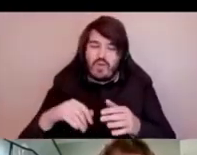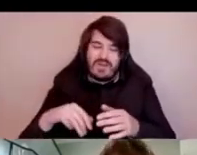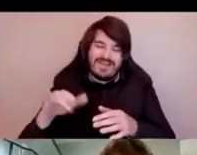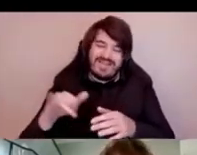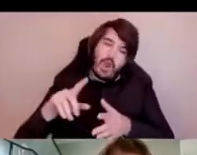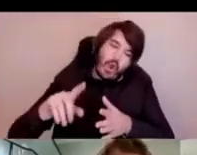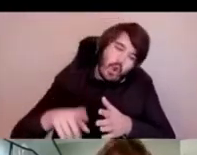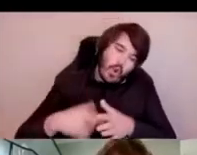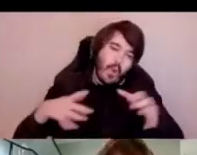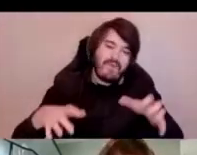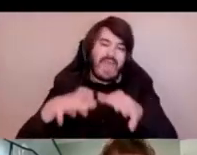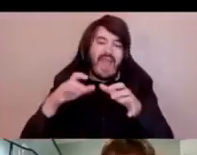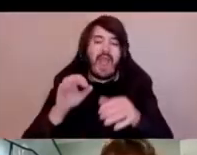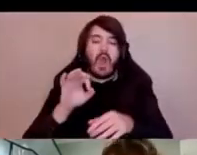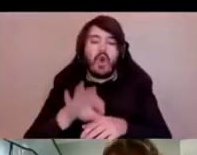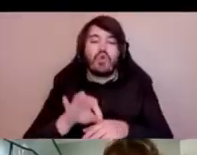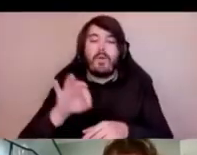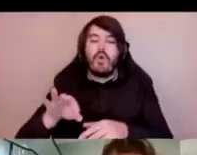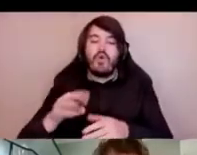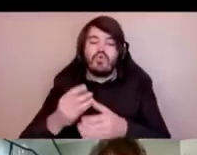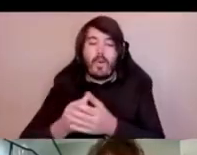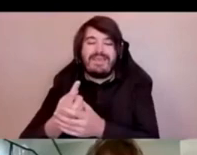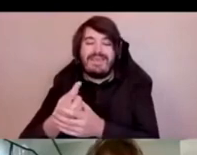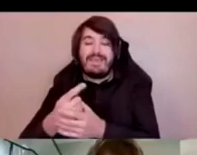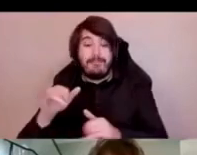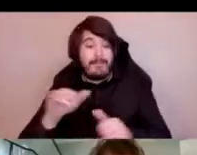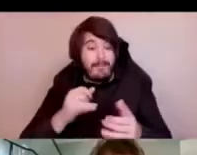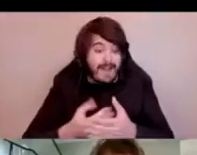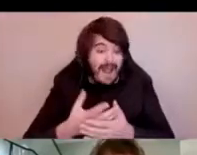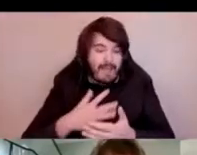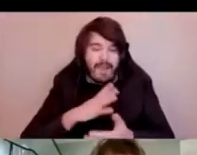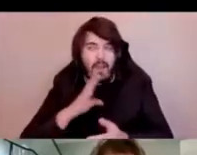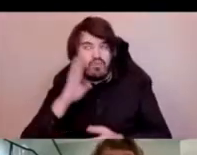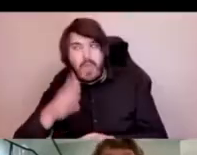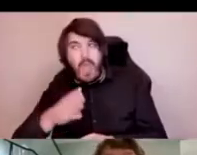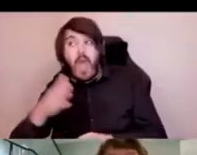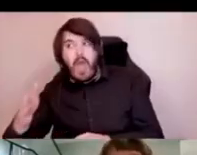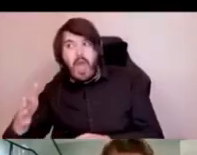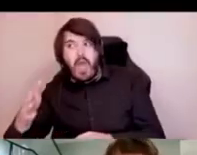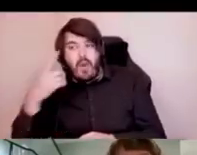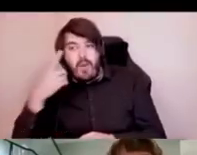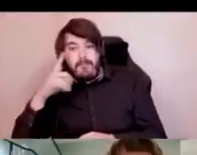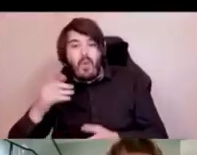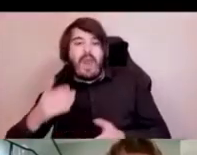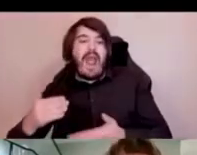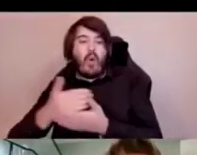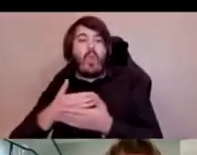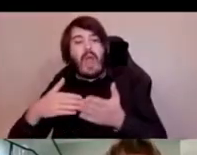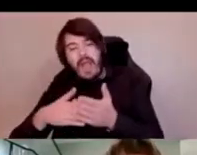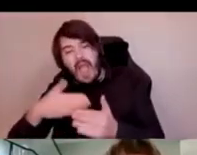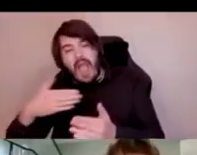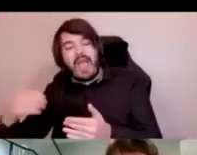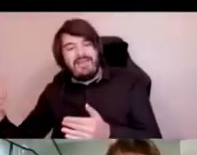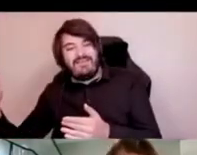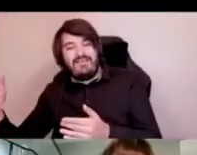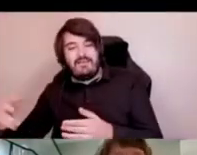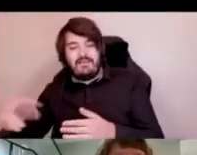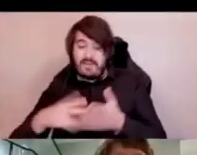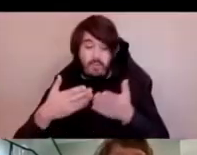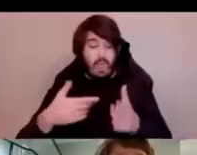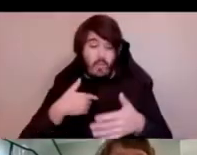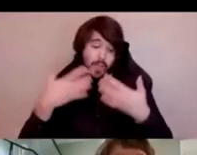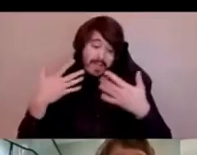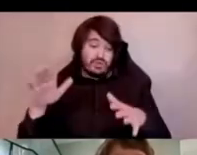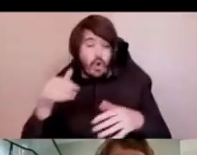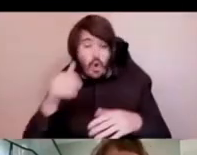C'est refaire des semis d'un même plant plus tard pour en récolter encore. Donc, peut-être que j'ai déjà